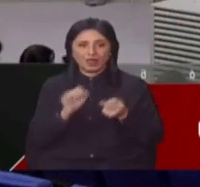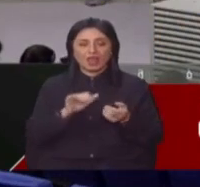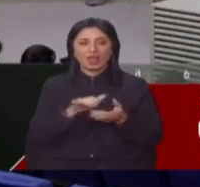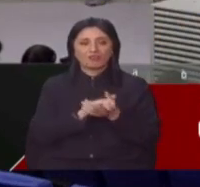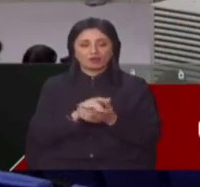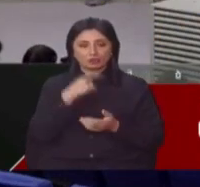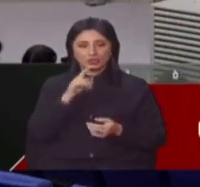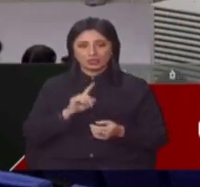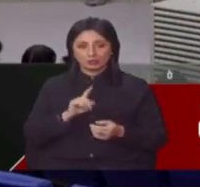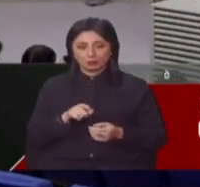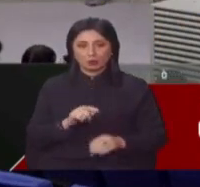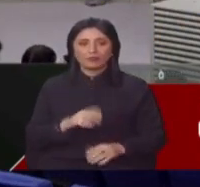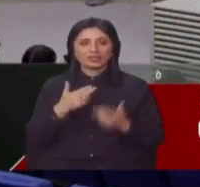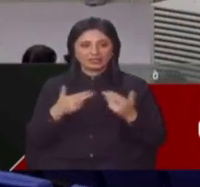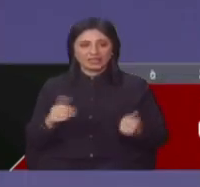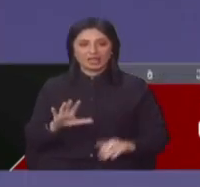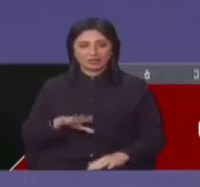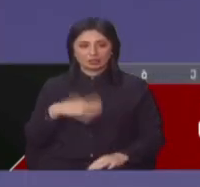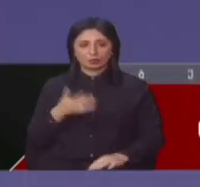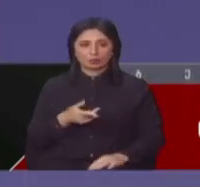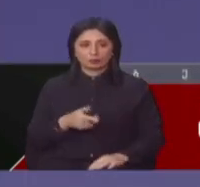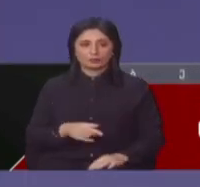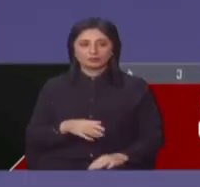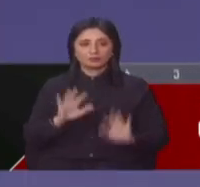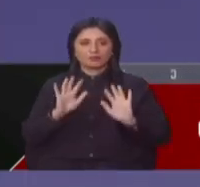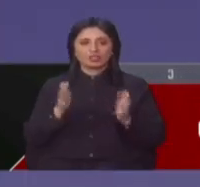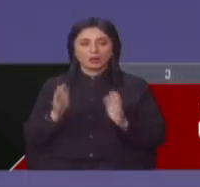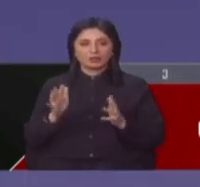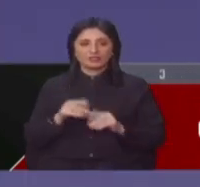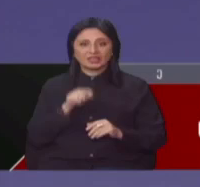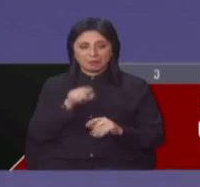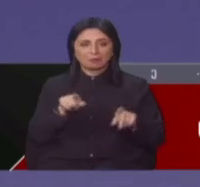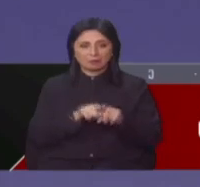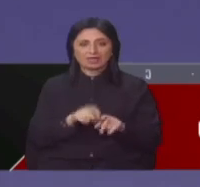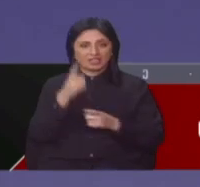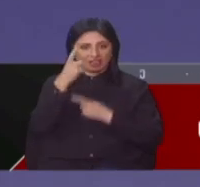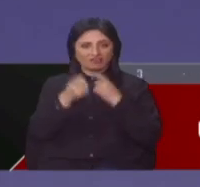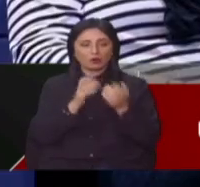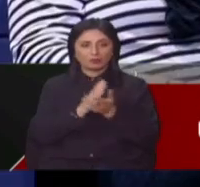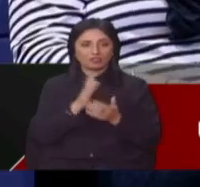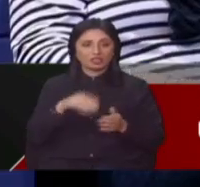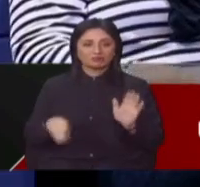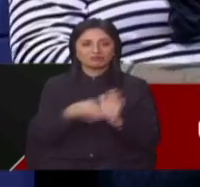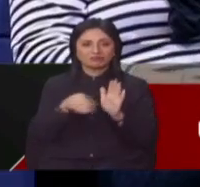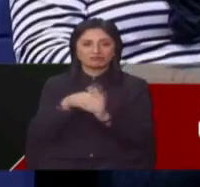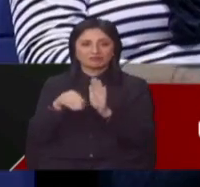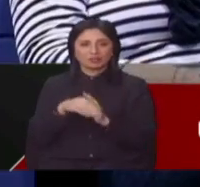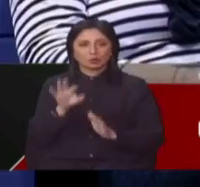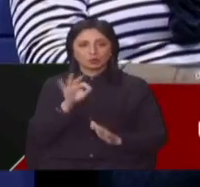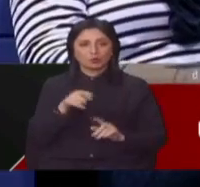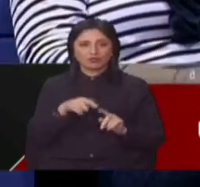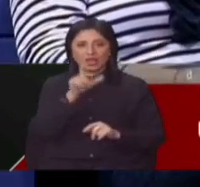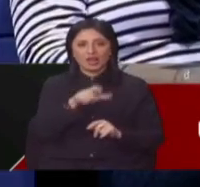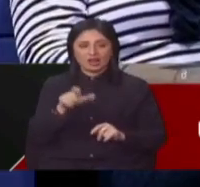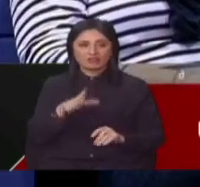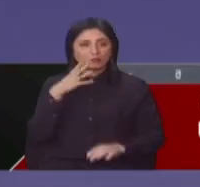ევროკავშირში აცხადებენ, რომ დიახ, იყო შემთხვევები და მათაც აქვთ ეს ინფორმაცია, მოსყიდვის შემთხვევებს გულისხმობ ამ